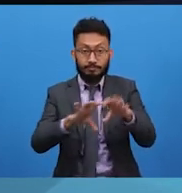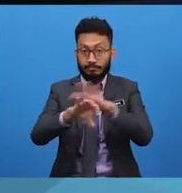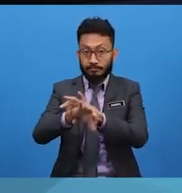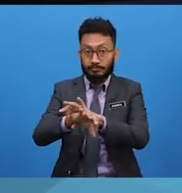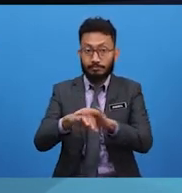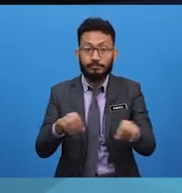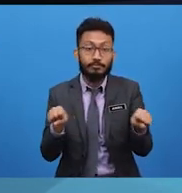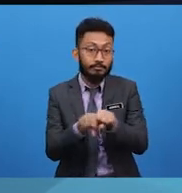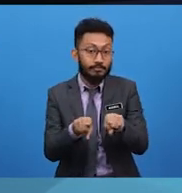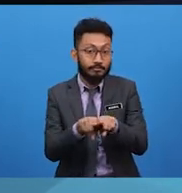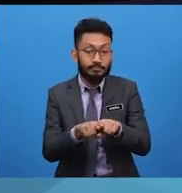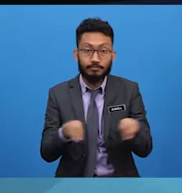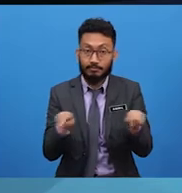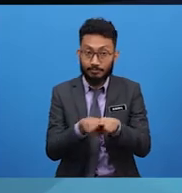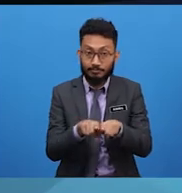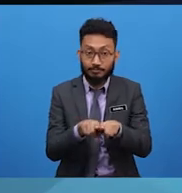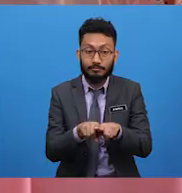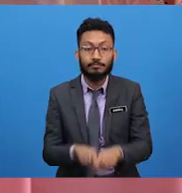kelepit.